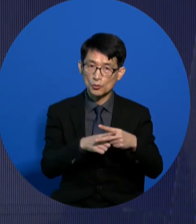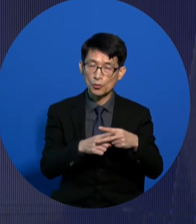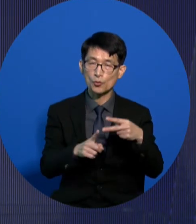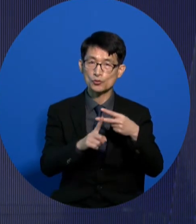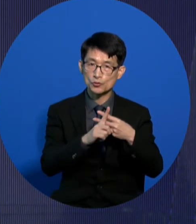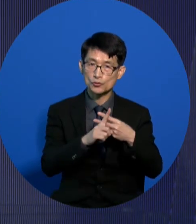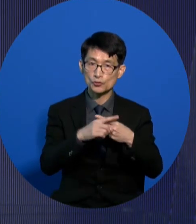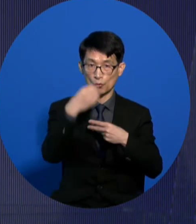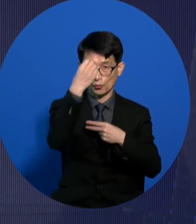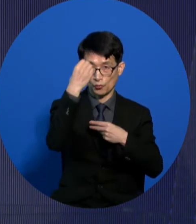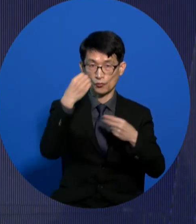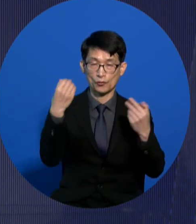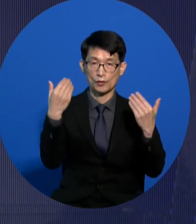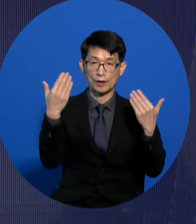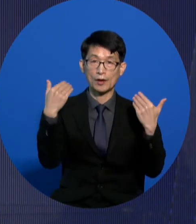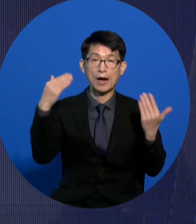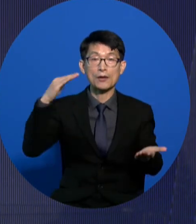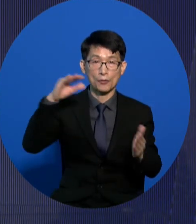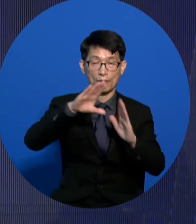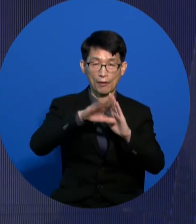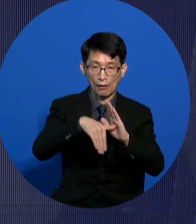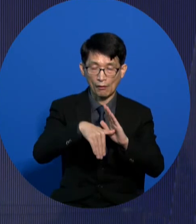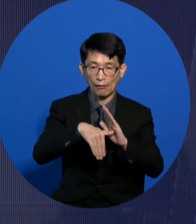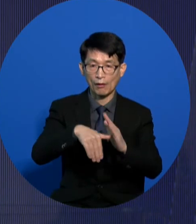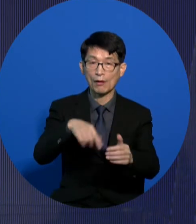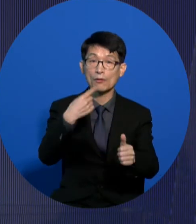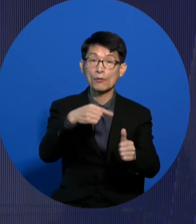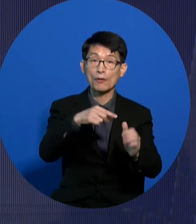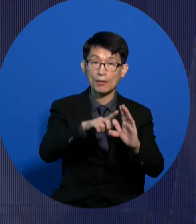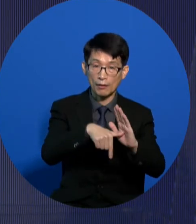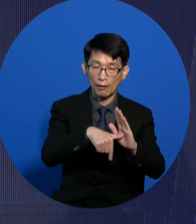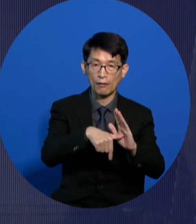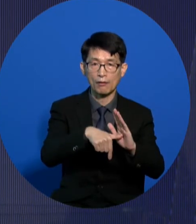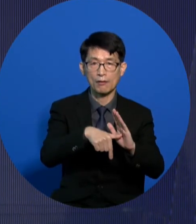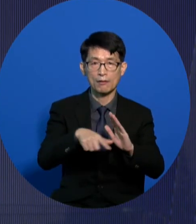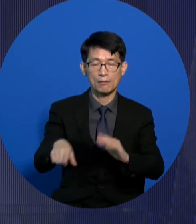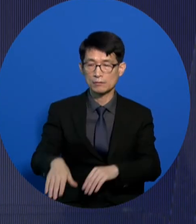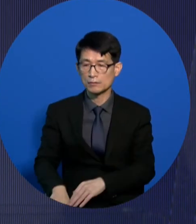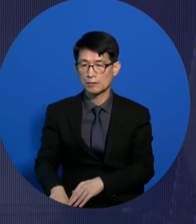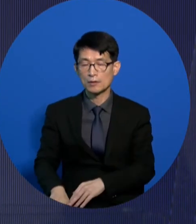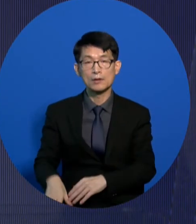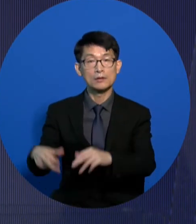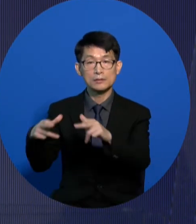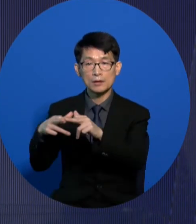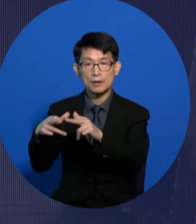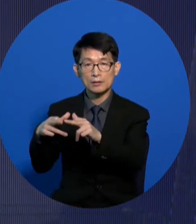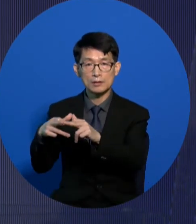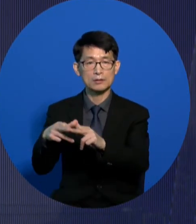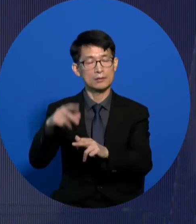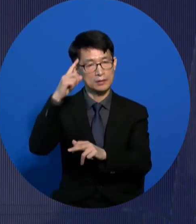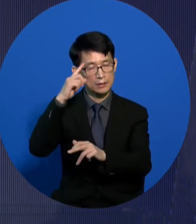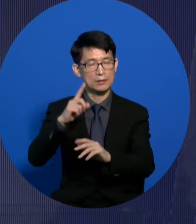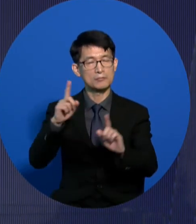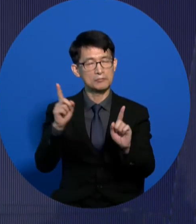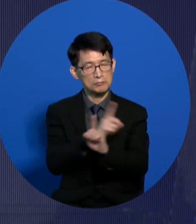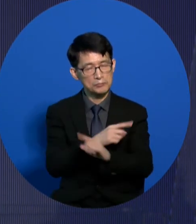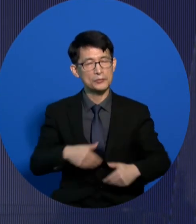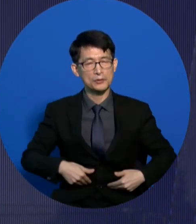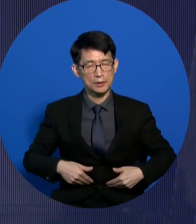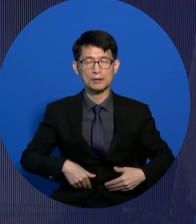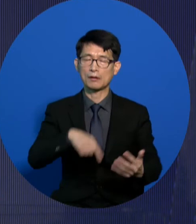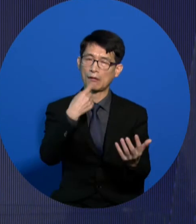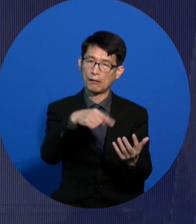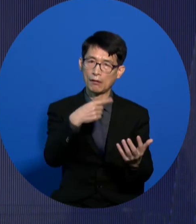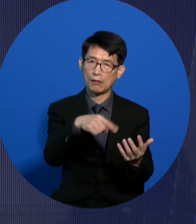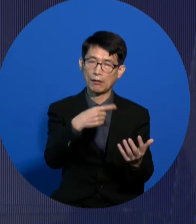중학교 이런 대상으로 교육을 해봤자 어떻게 보면 벽에다 대고 얘기하는 저는 실정이라고 봅니다. 어려서